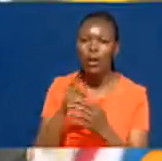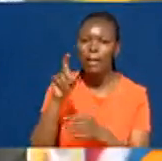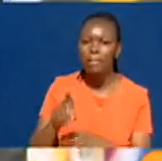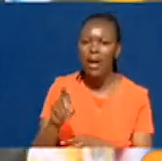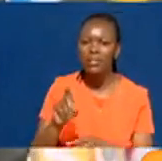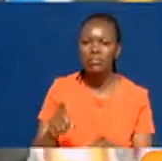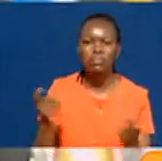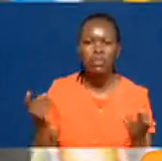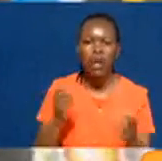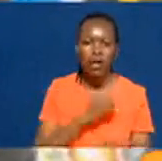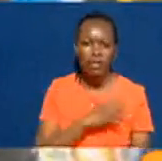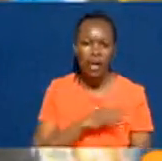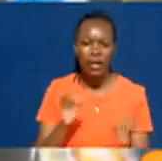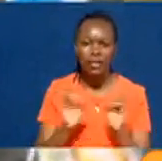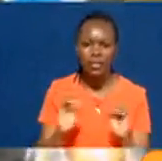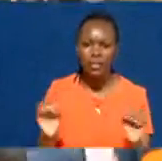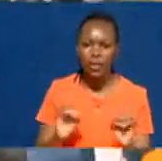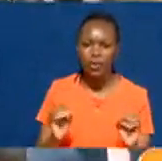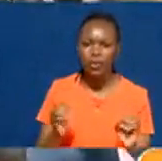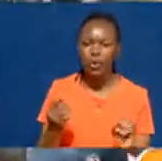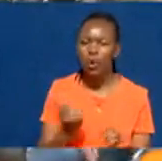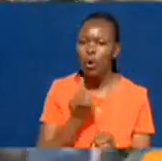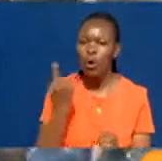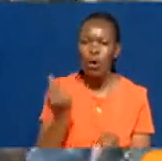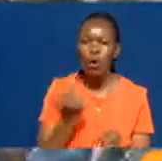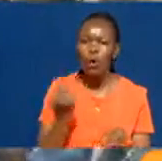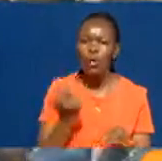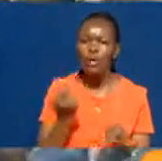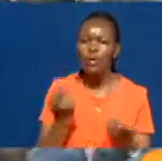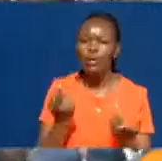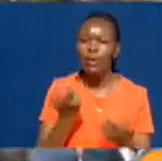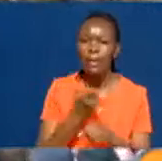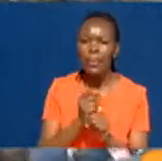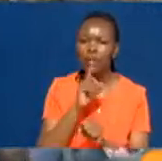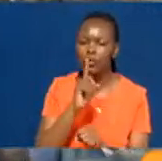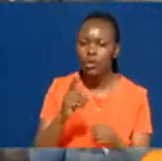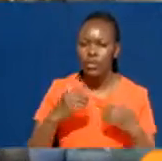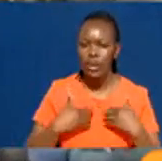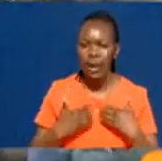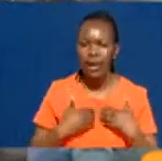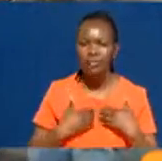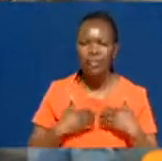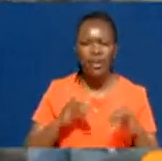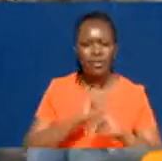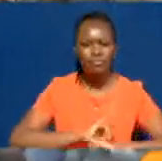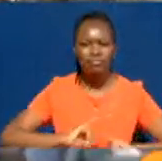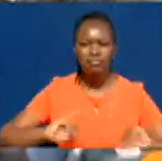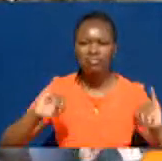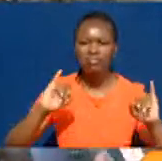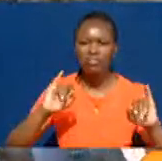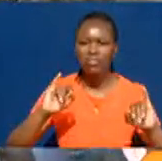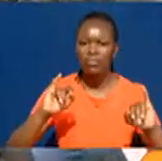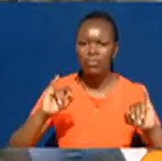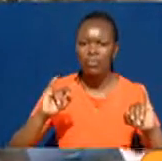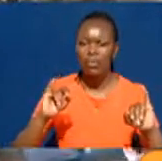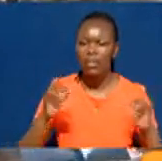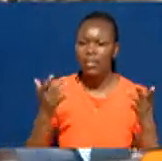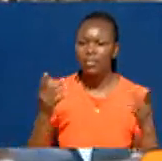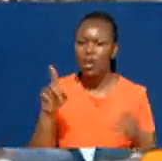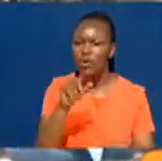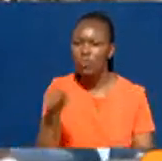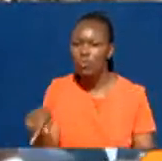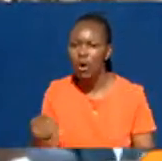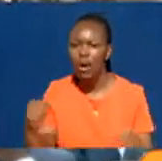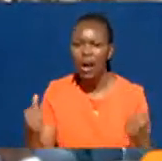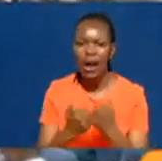watalazimishwa, watafunguliwa mashtaka yasiyo na maana. Hiyo haitafanyika katika taifa letu pale tukiwa